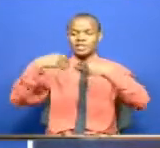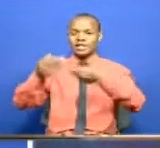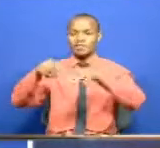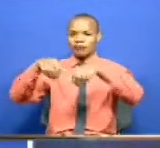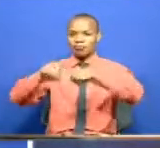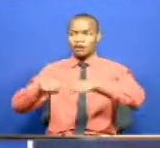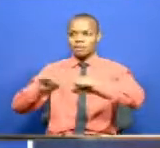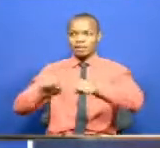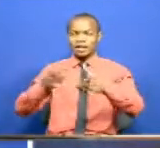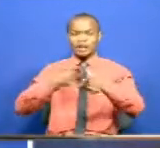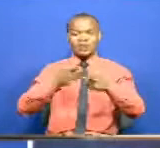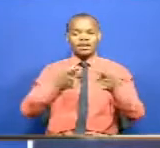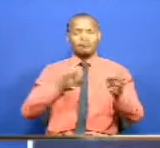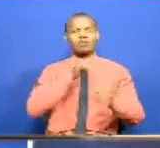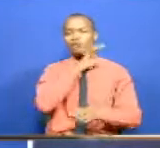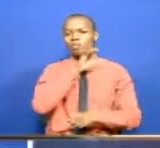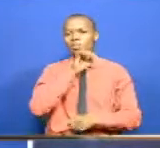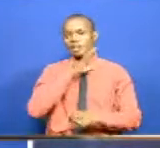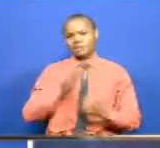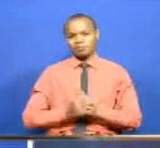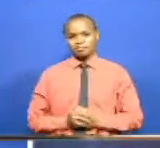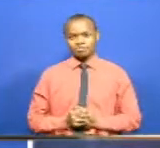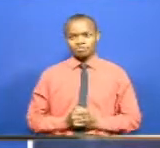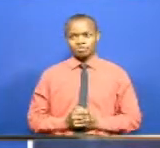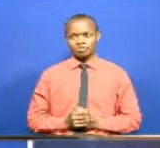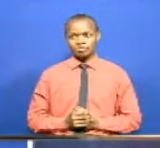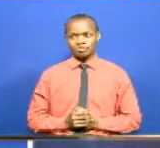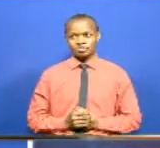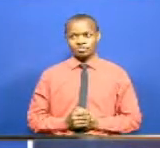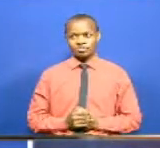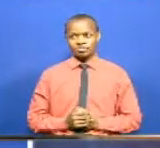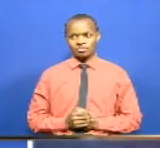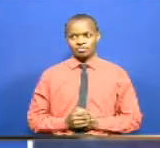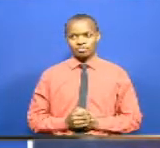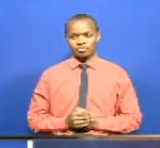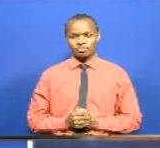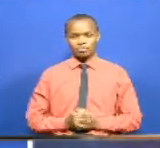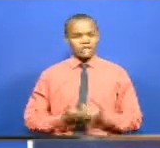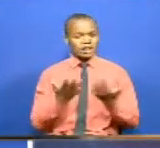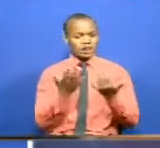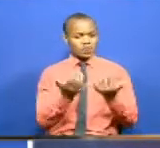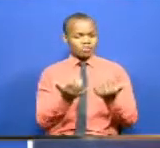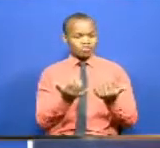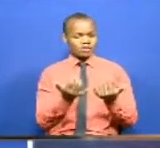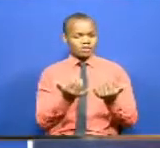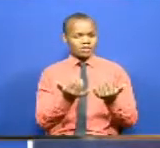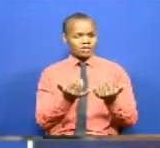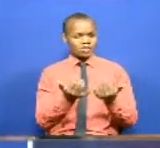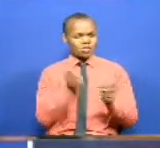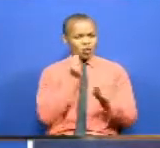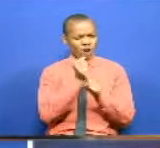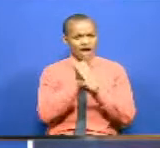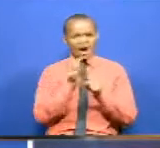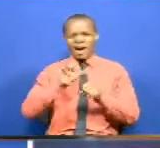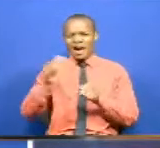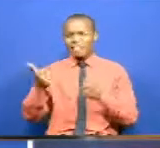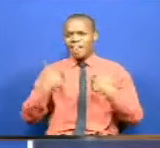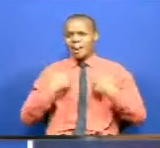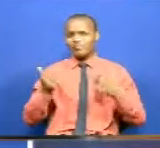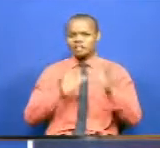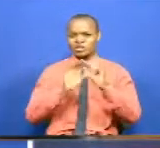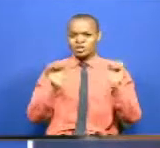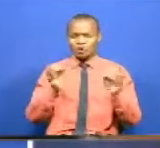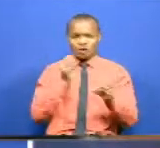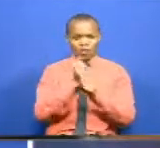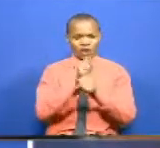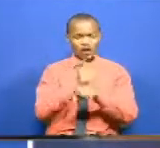bodaboda wanalalamika. Sasa my friends, kwani nyinyi hamuna kazi nyingine ya kufanya? Kazi